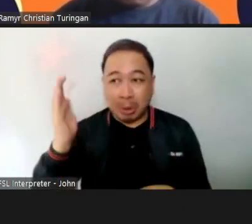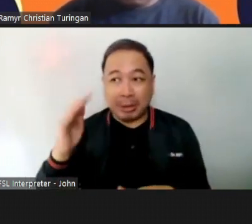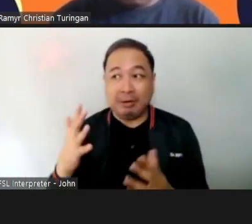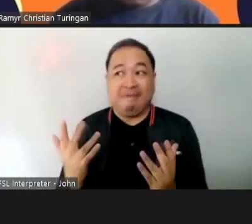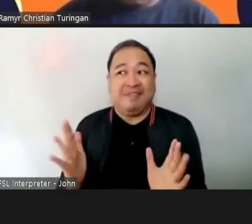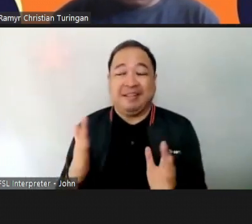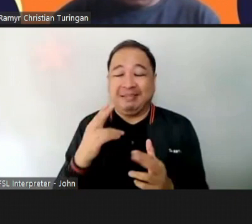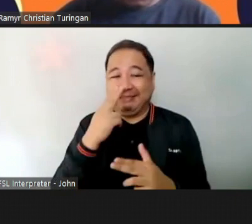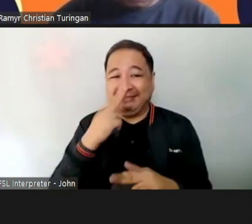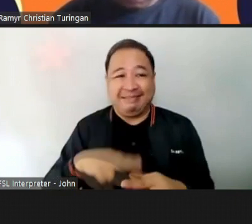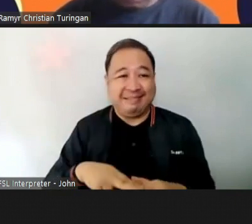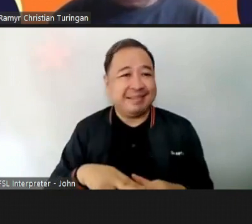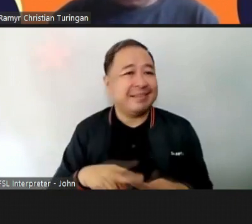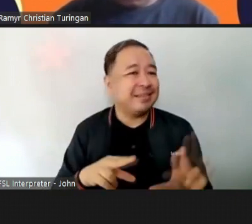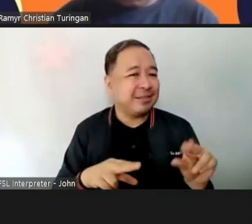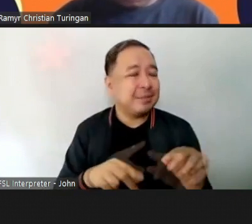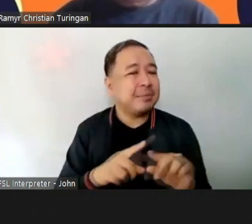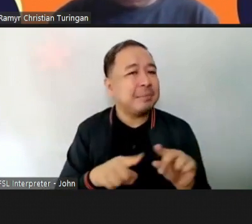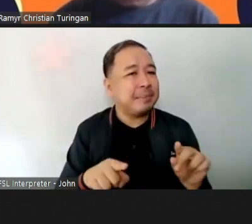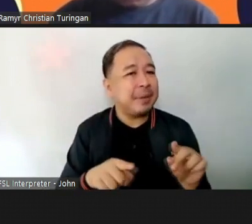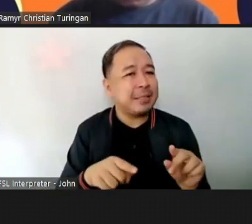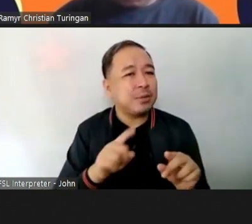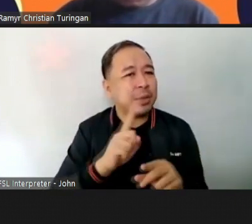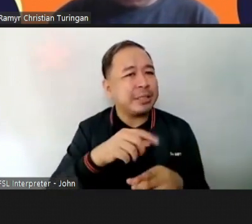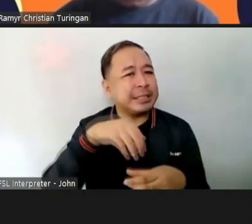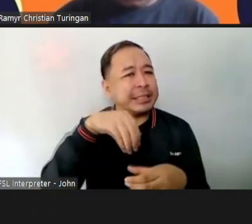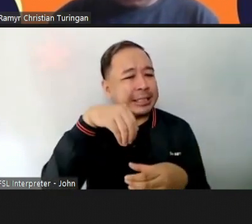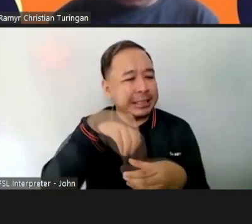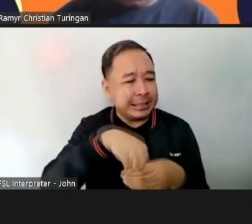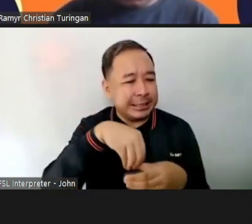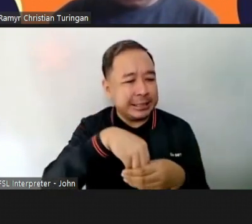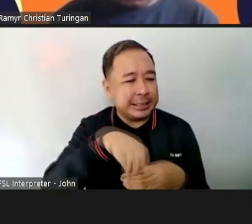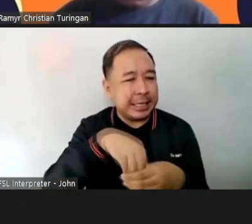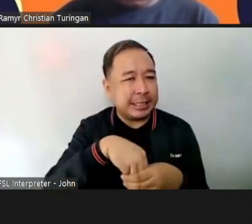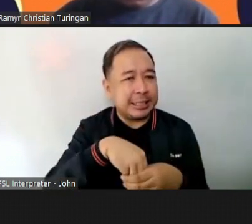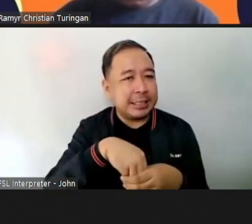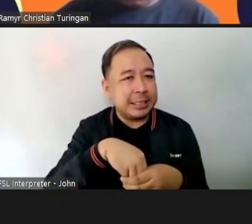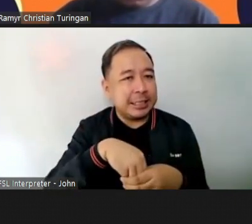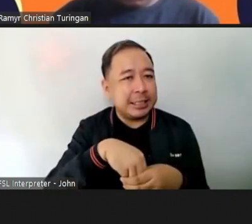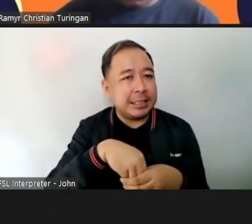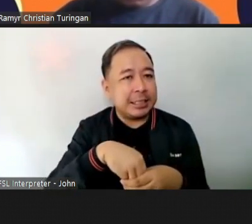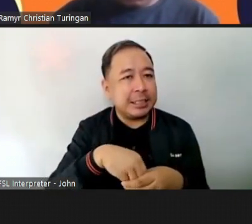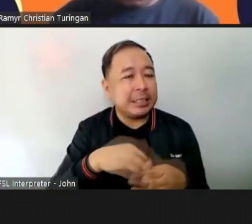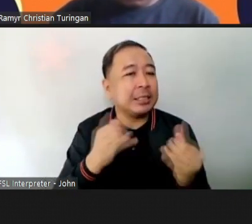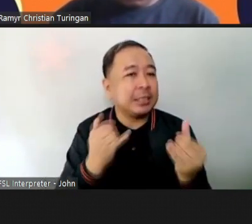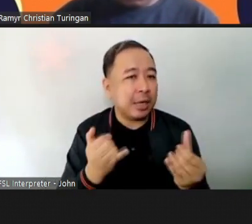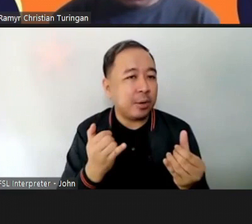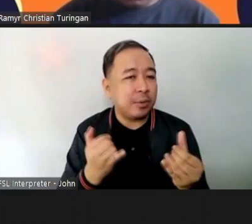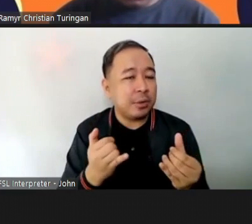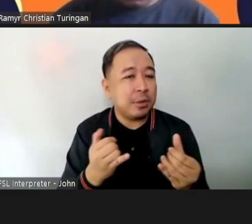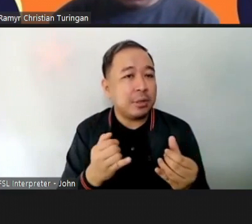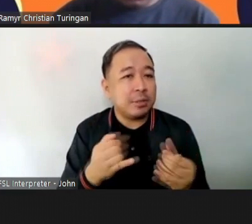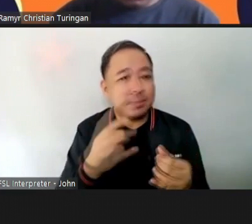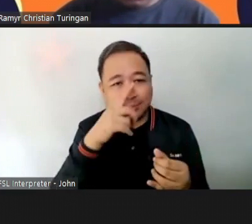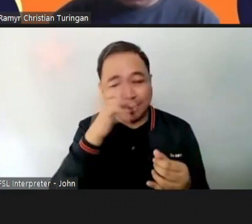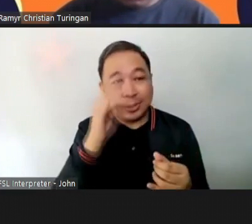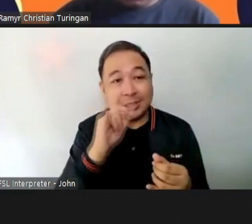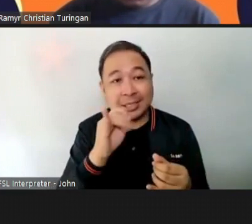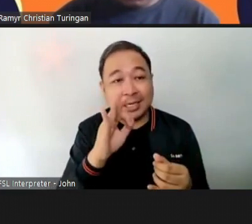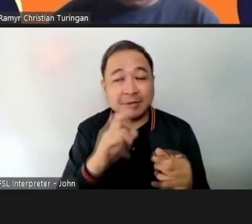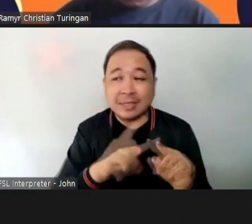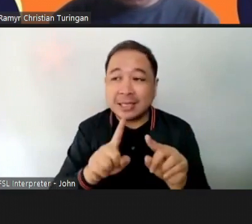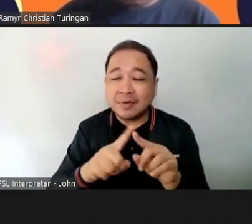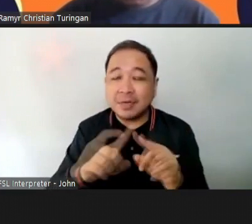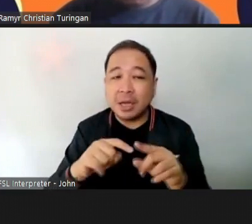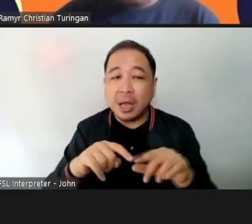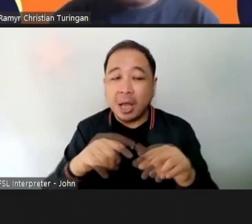So mag-twist, naglamanin nun yung children's right, yung VAC, yung OSAEC, lamanin nun. Pati kung magkakaroon tayo ng iba't ibang contest, integrate